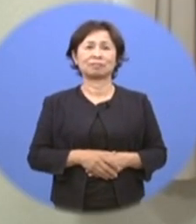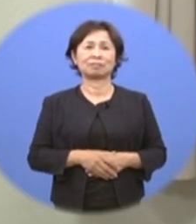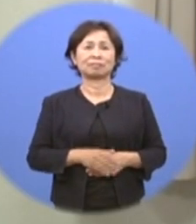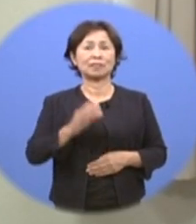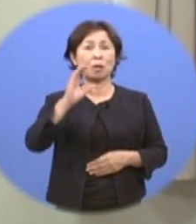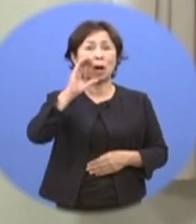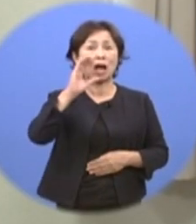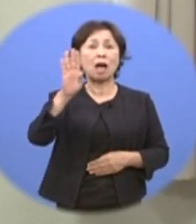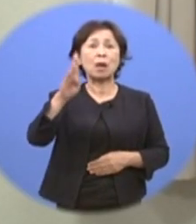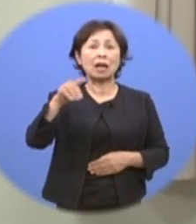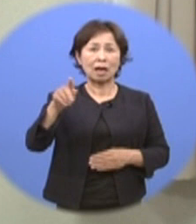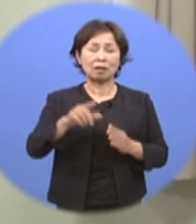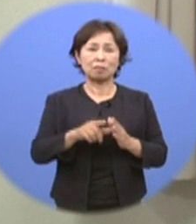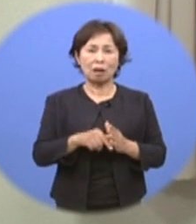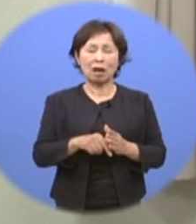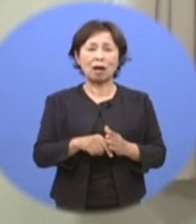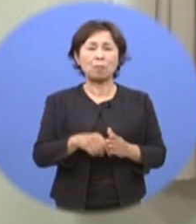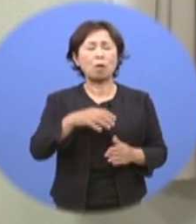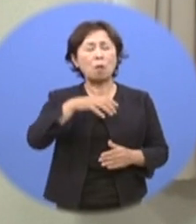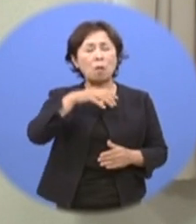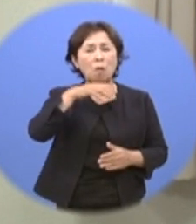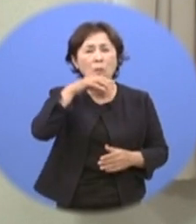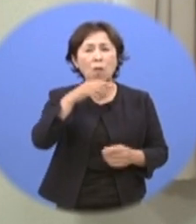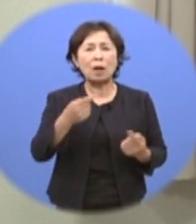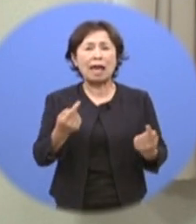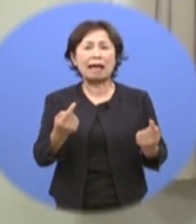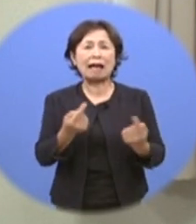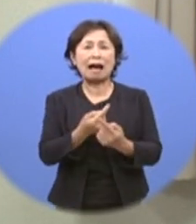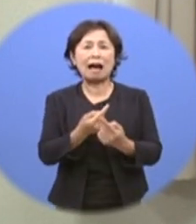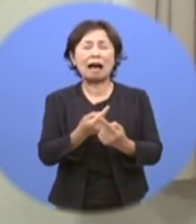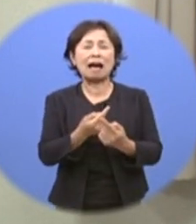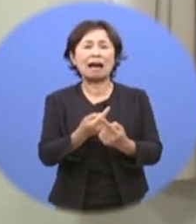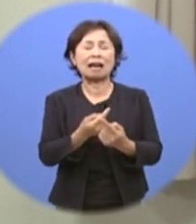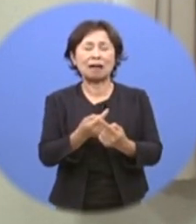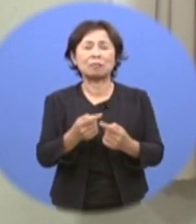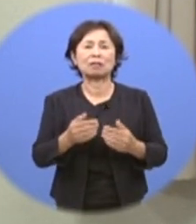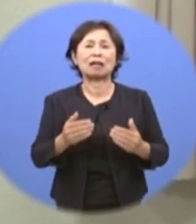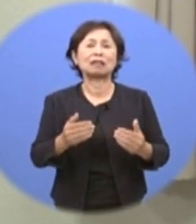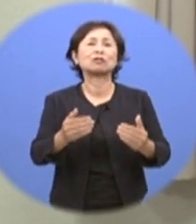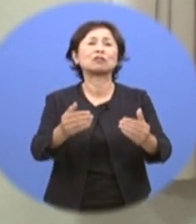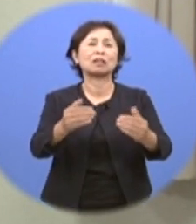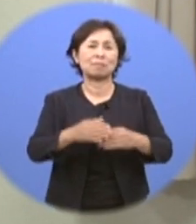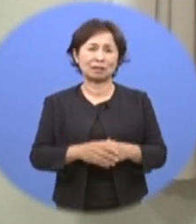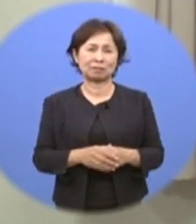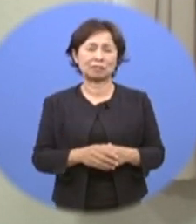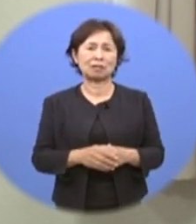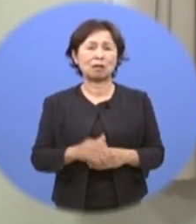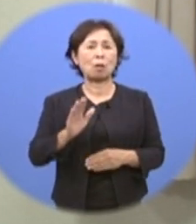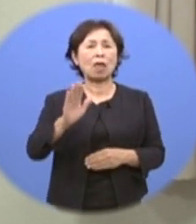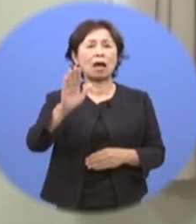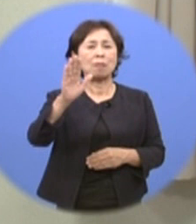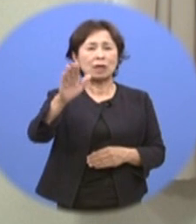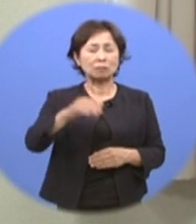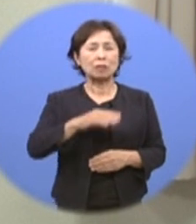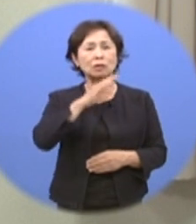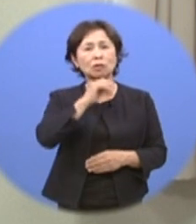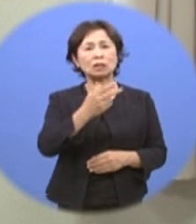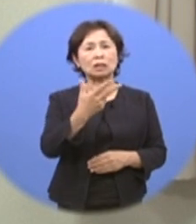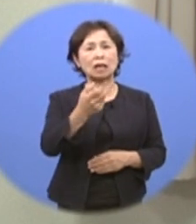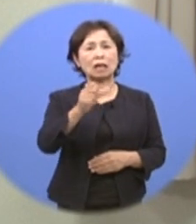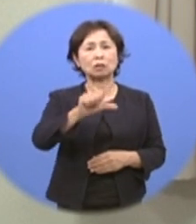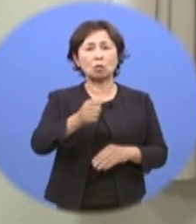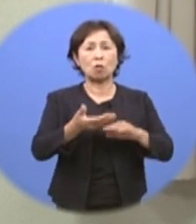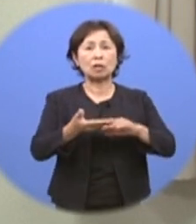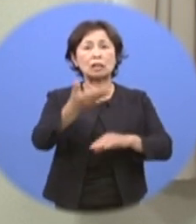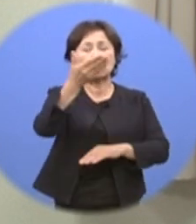和歌山県はすでに高齢化が進んでございますけれども、今後ますます75歳以上